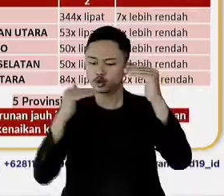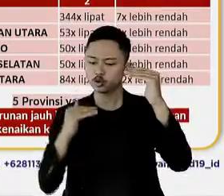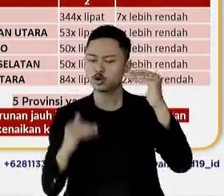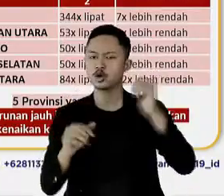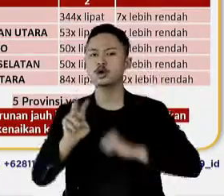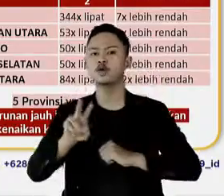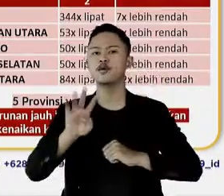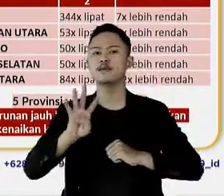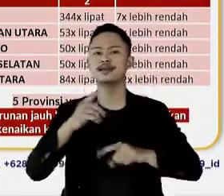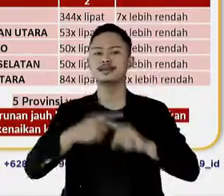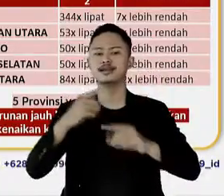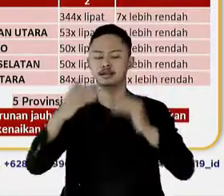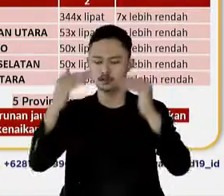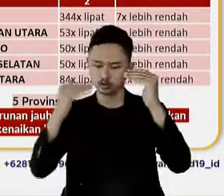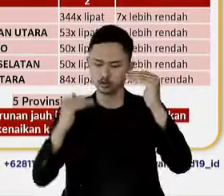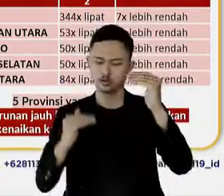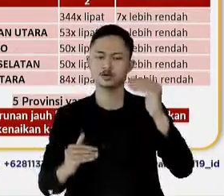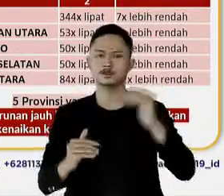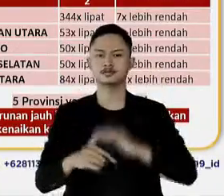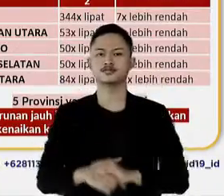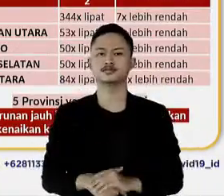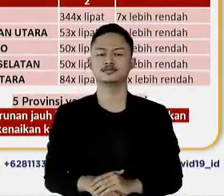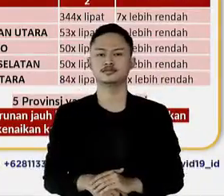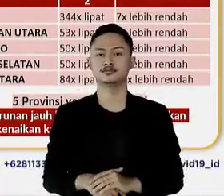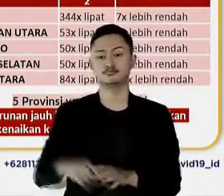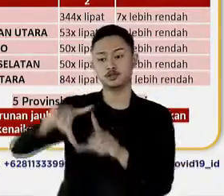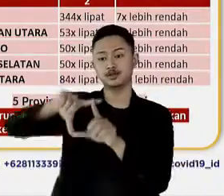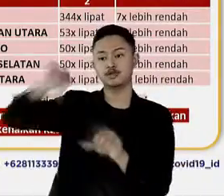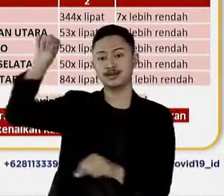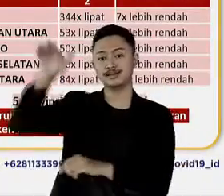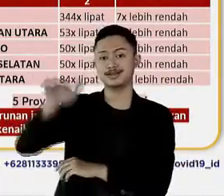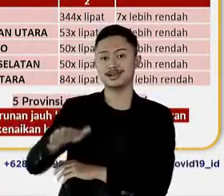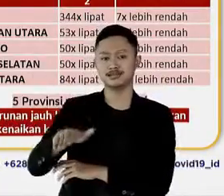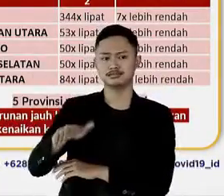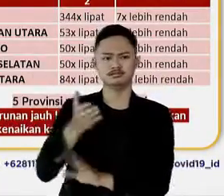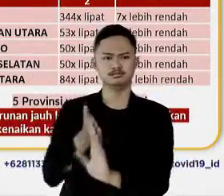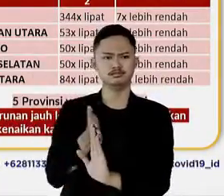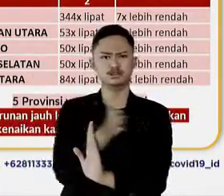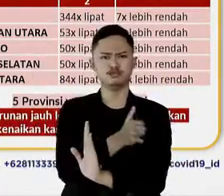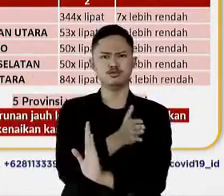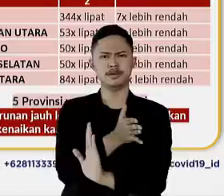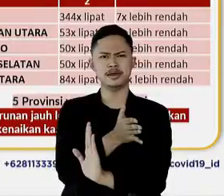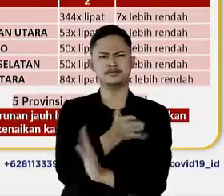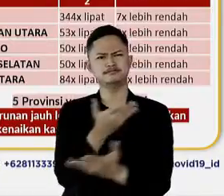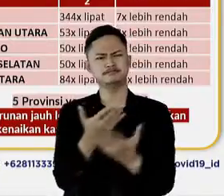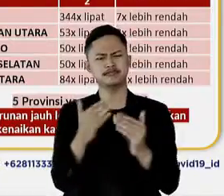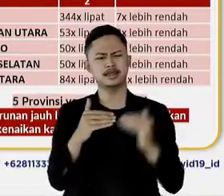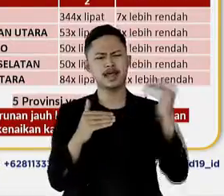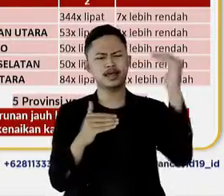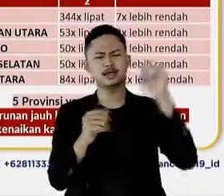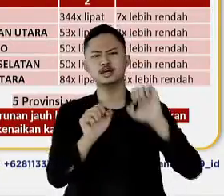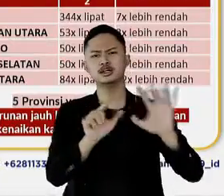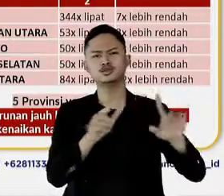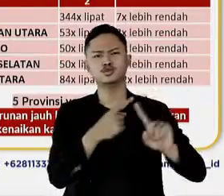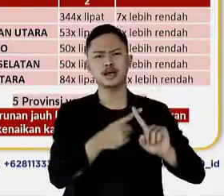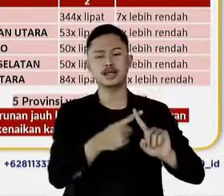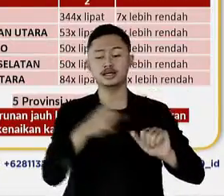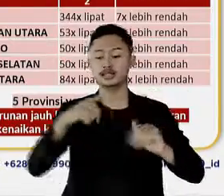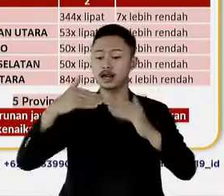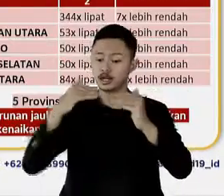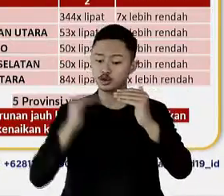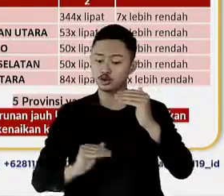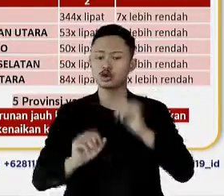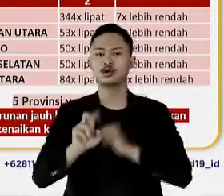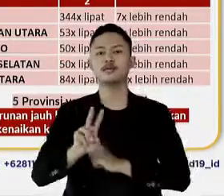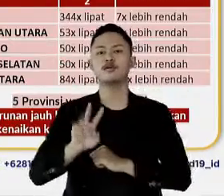24 Kali lebih rendah serta Sumatera Selatan sebelumnya meningkat tujuh kali lipat saat ini berhasil turun